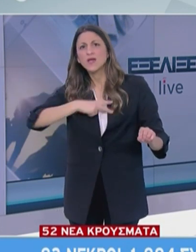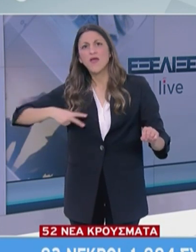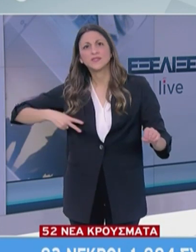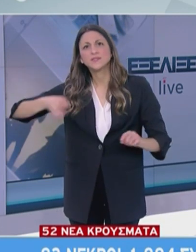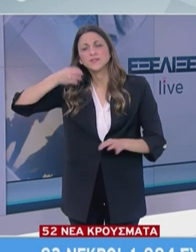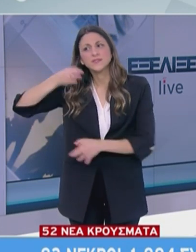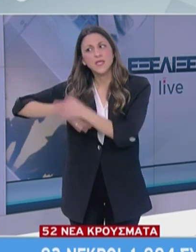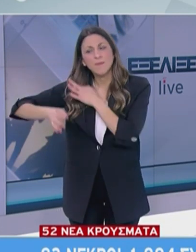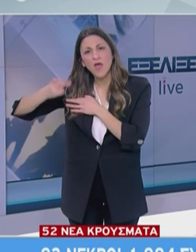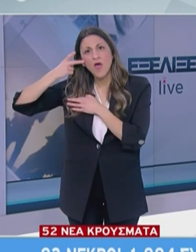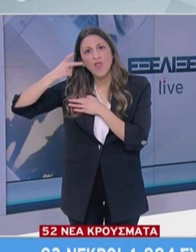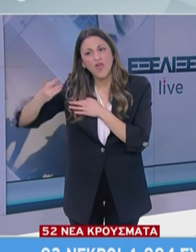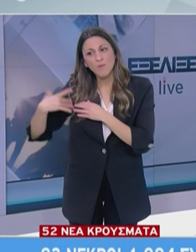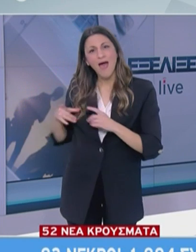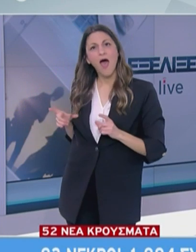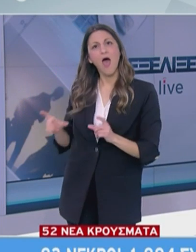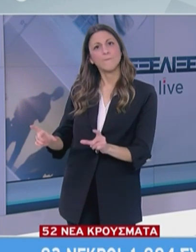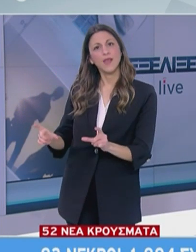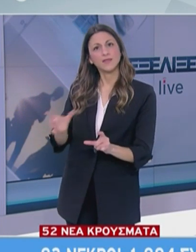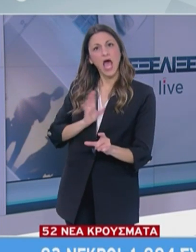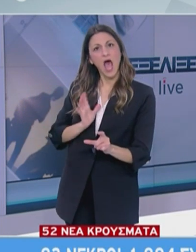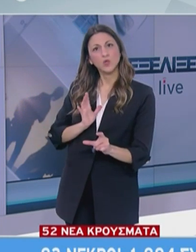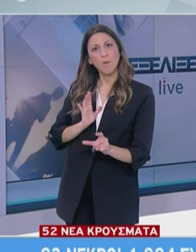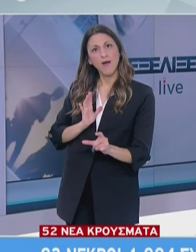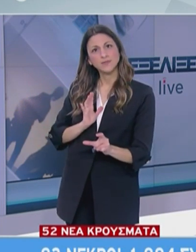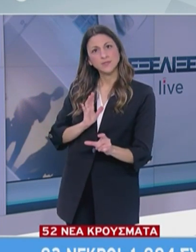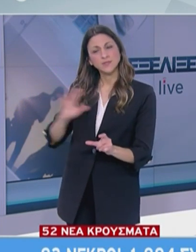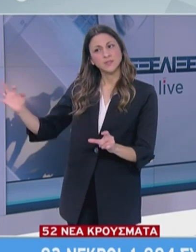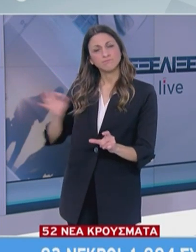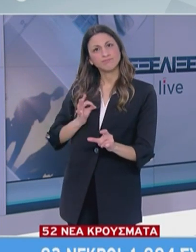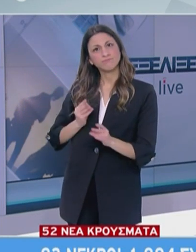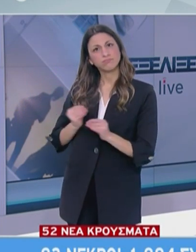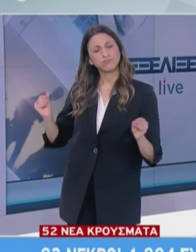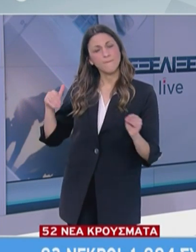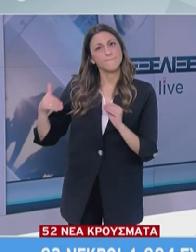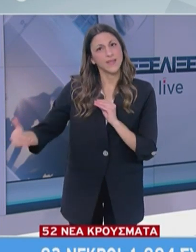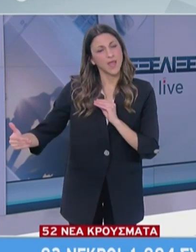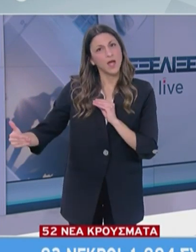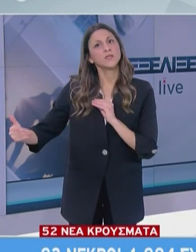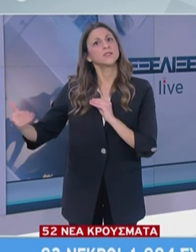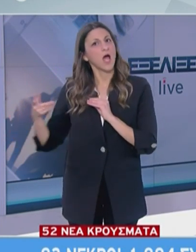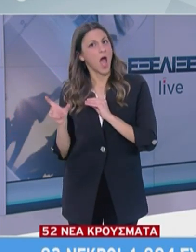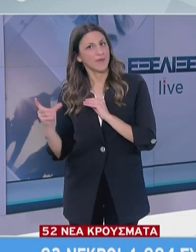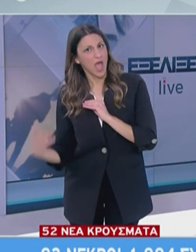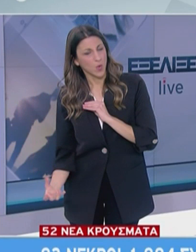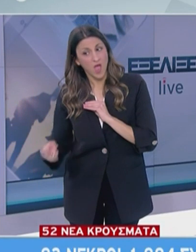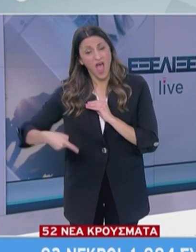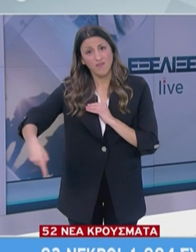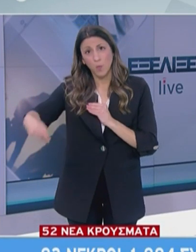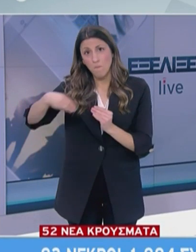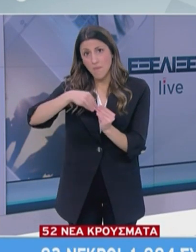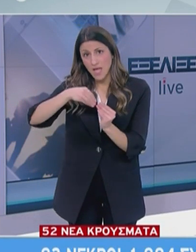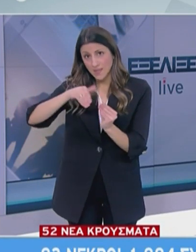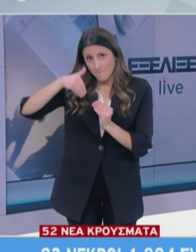καθηγητής, την ύπαρξη αντισωμάτων στον πληθυσμό. Είναι πολύ σημαντικό αυτό το πρόγραμμα. Μετά το Πάσχα αμέσως θα ξεκινήσουν οι